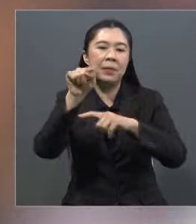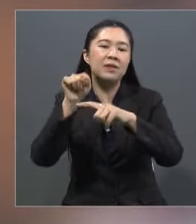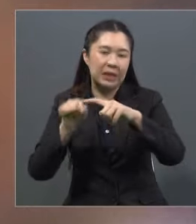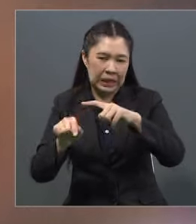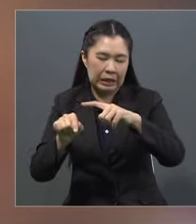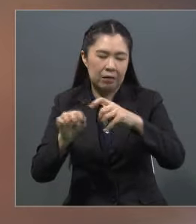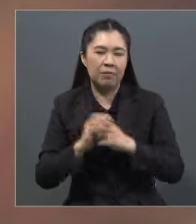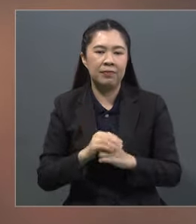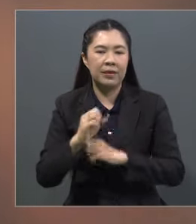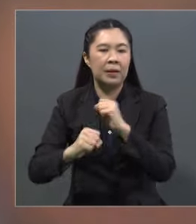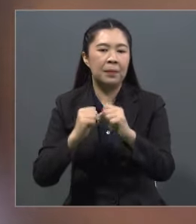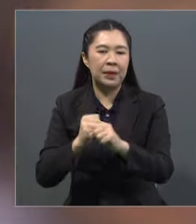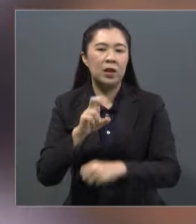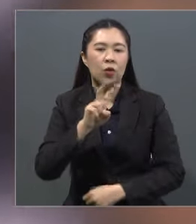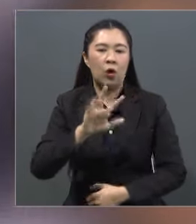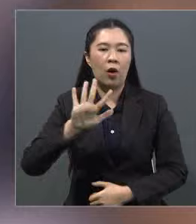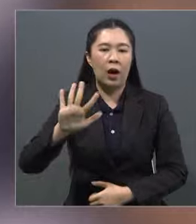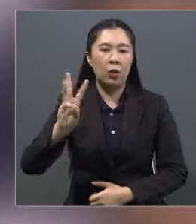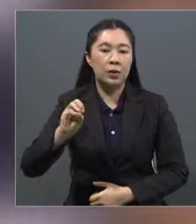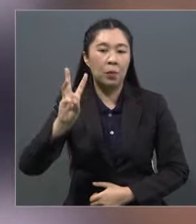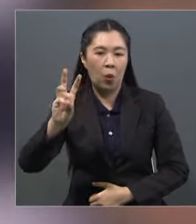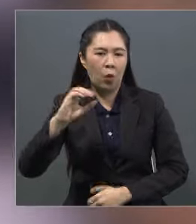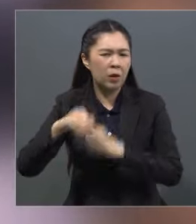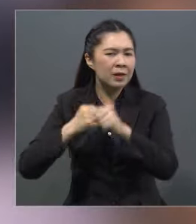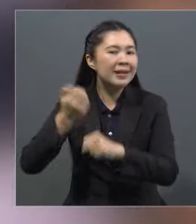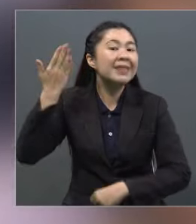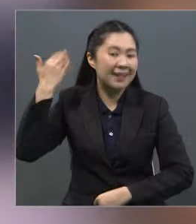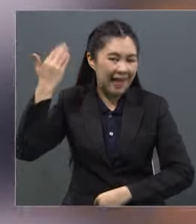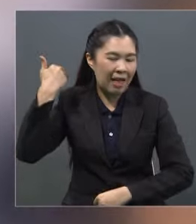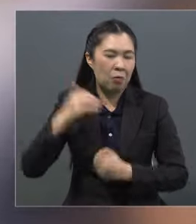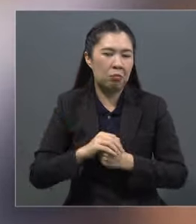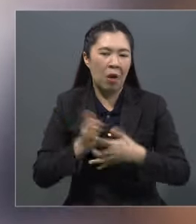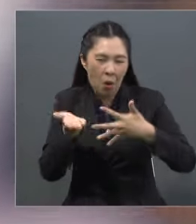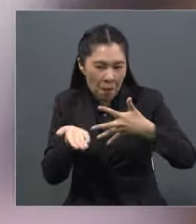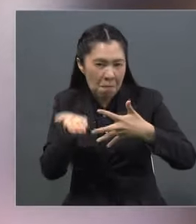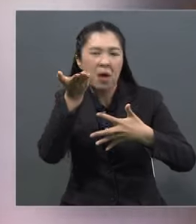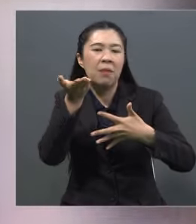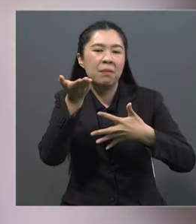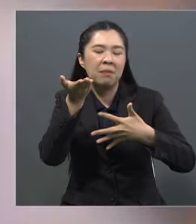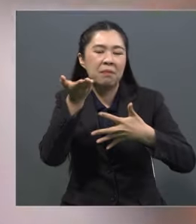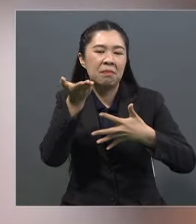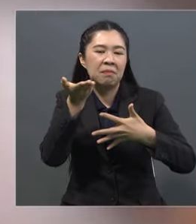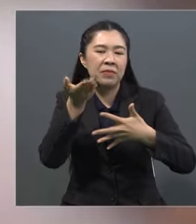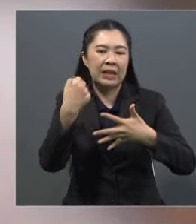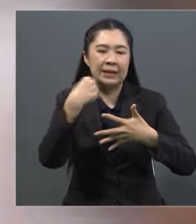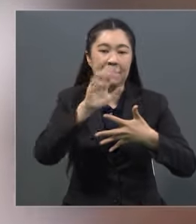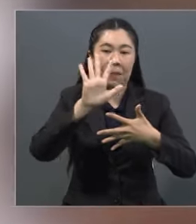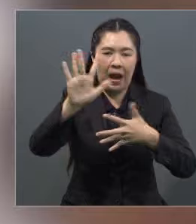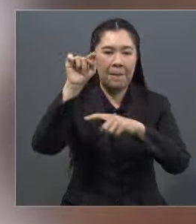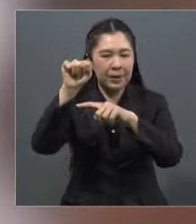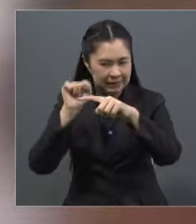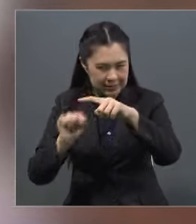ต่อมาปี2566ปีที่แล้วเนี่ยแหละค่ะมันเพิ่มขึ้นมาหลายเปอร์เซ็นต์ค่ะพี่ป๋องก็คือ